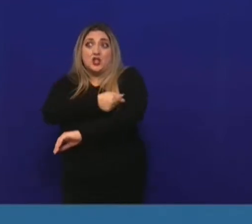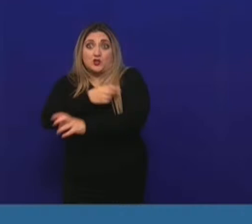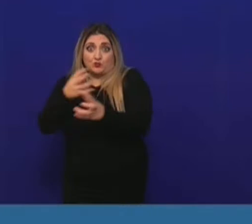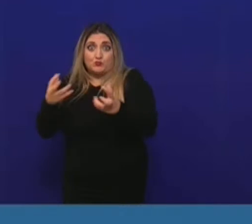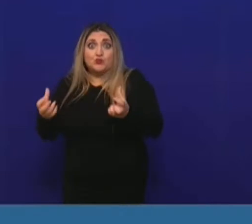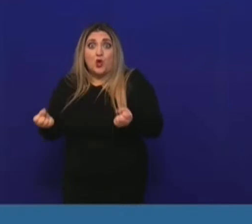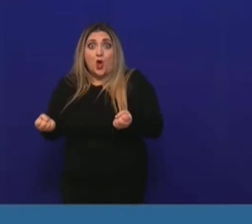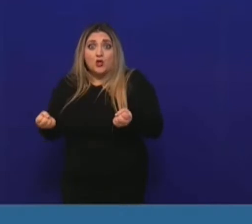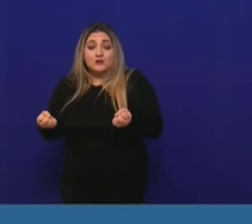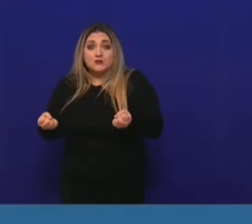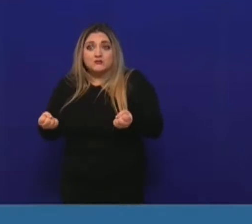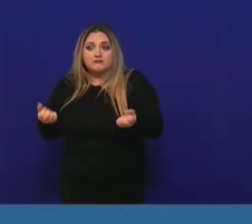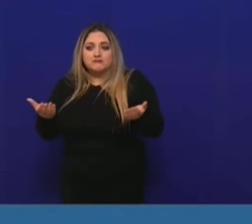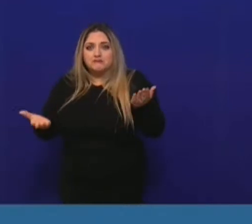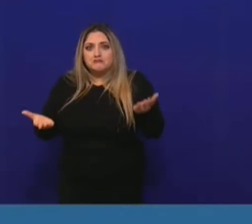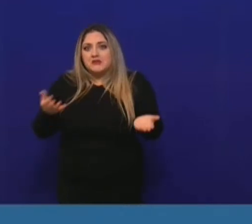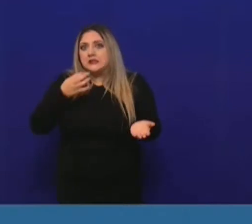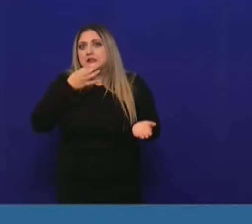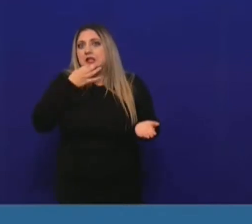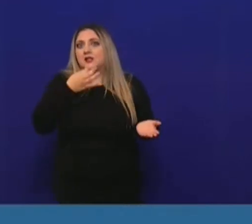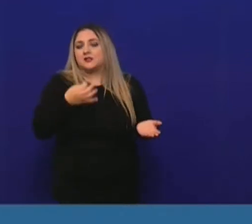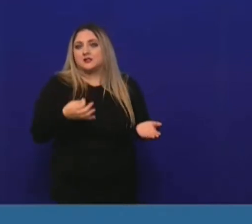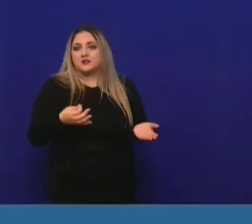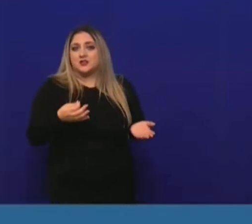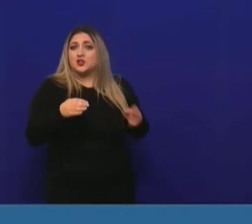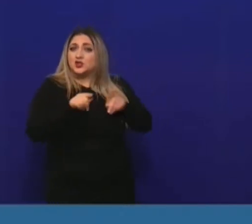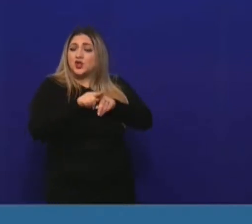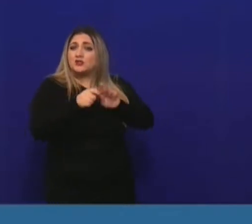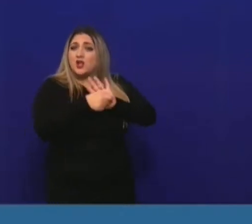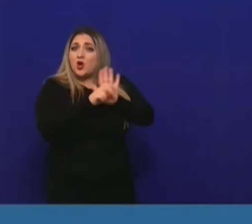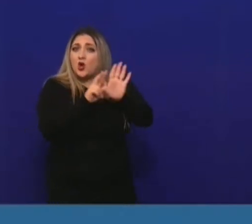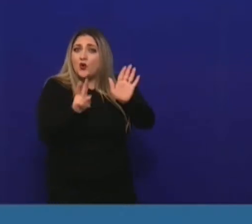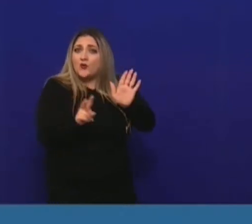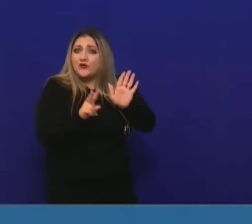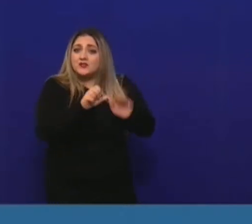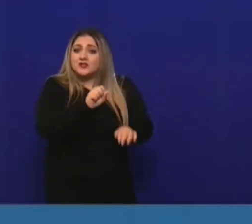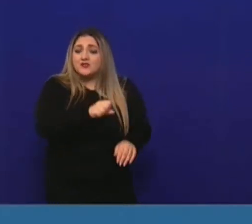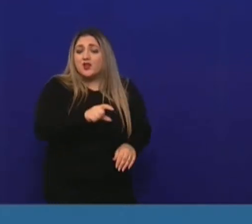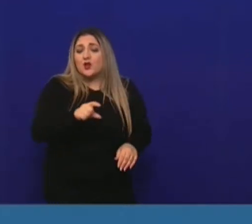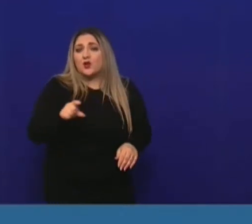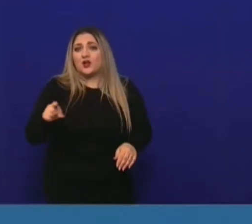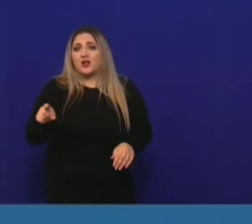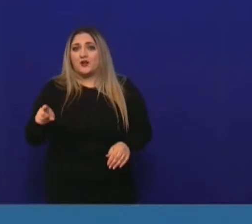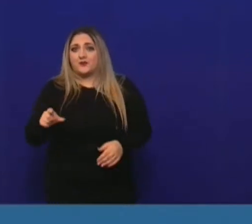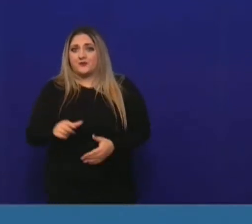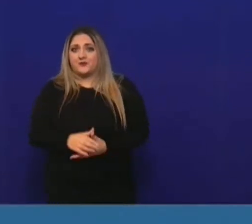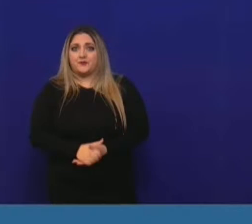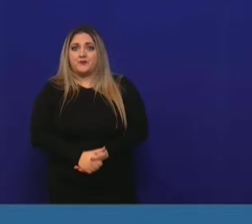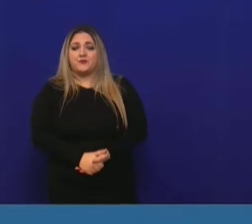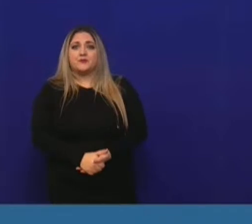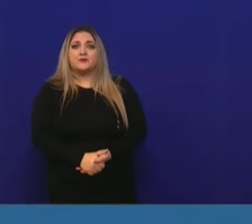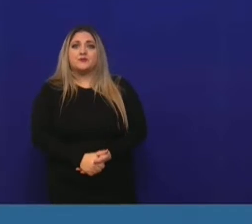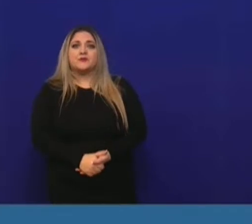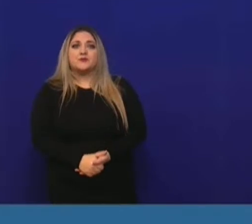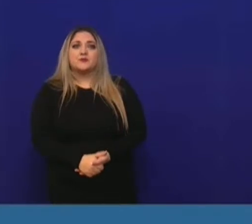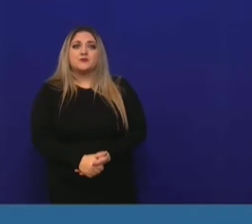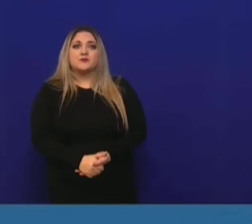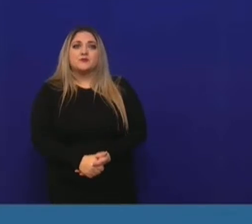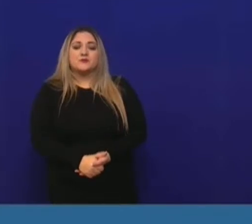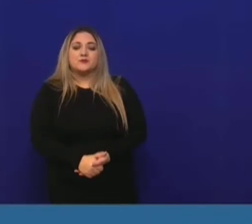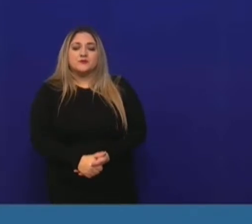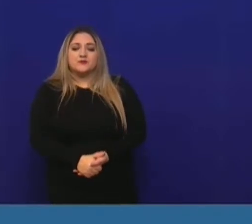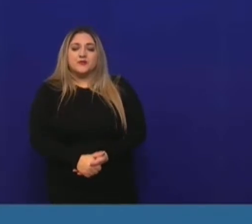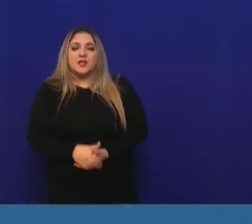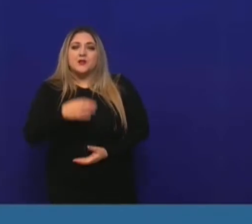ħaduh il-virus f'dan il-perjodu u kemm hemm minnhom issa li ħadu din it-tilqima. Dik l-ewwel domanda. Mbagħad għandi